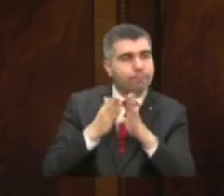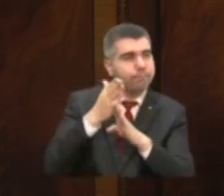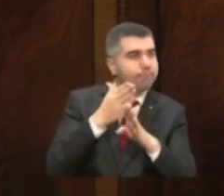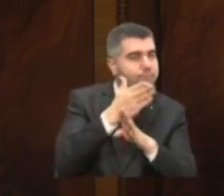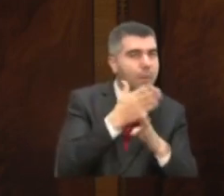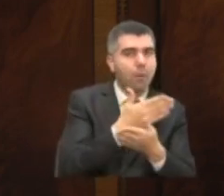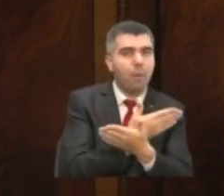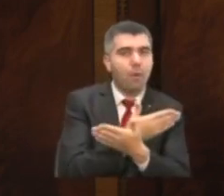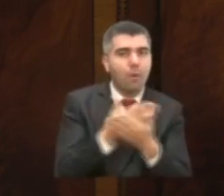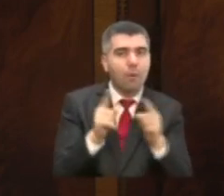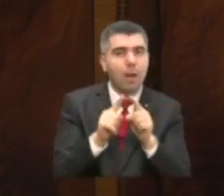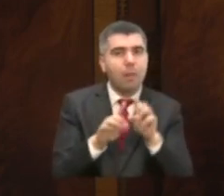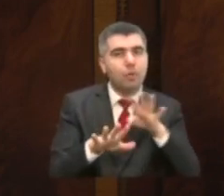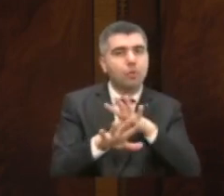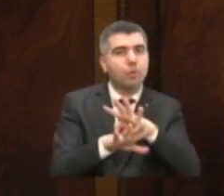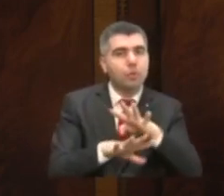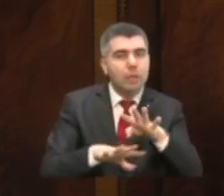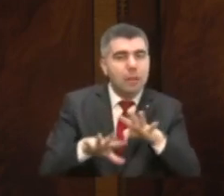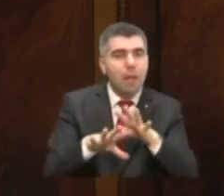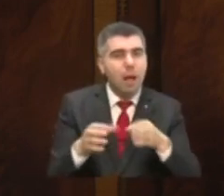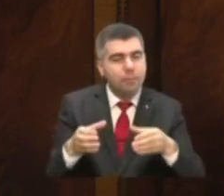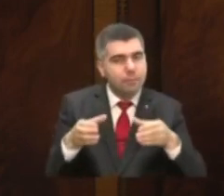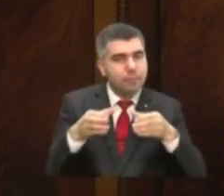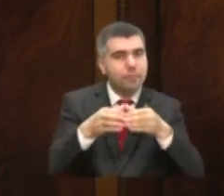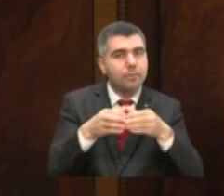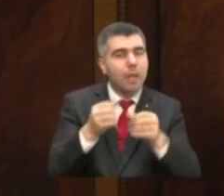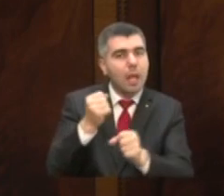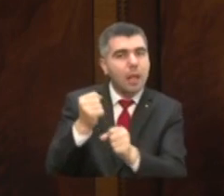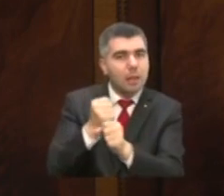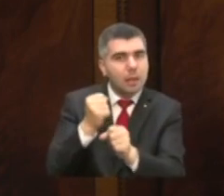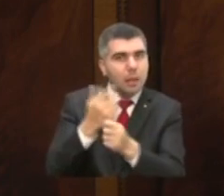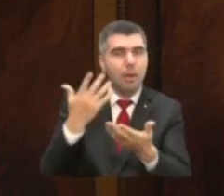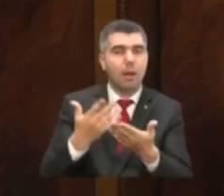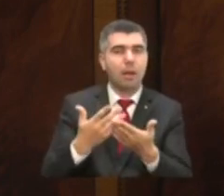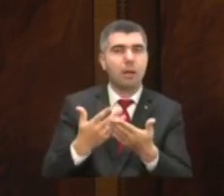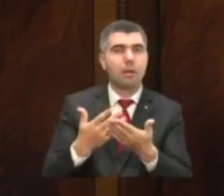إدماجهم المجتمعي، إدماجهم المهني، إدماجهم